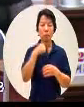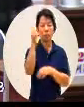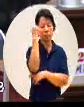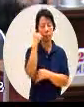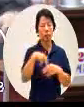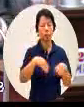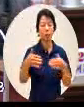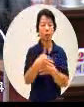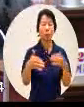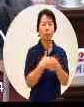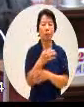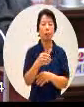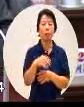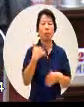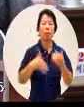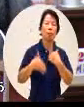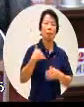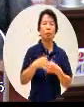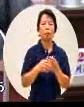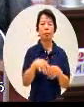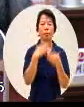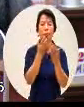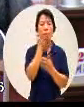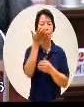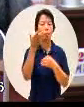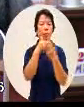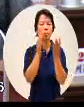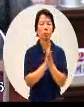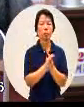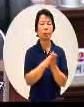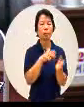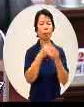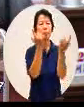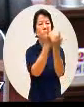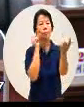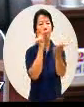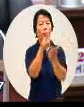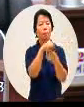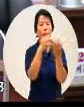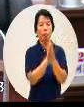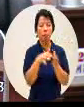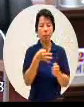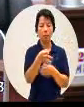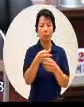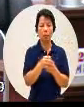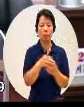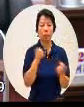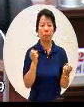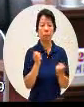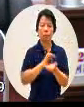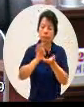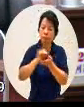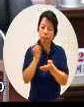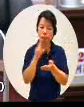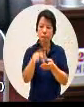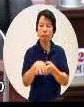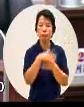生活我們本來生活機能就遠憂於台北來下一頁所以我們的錢應該花在什麼地方呢?